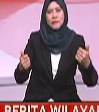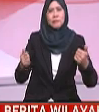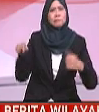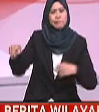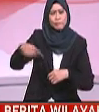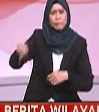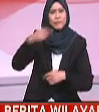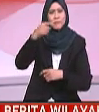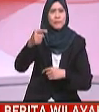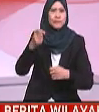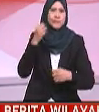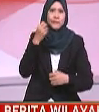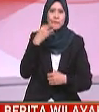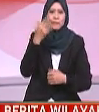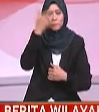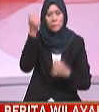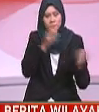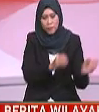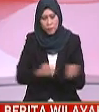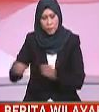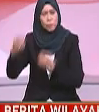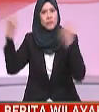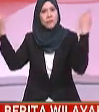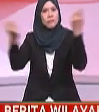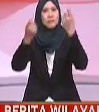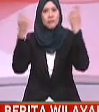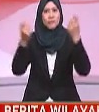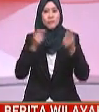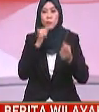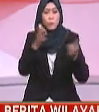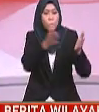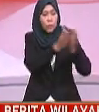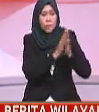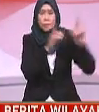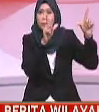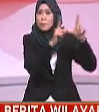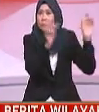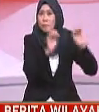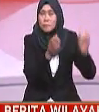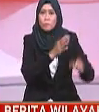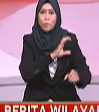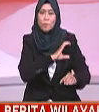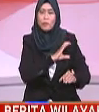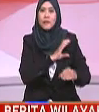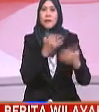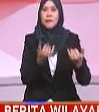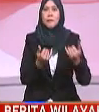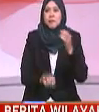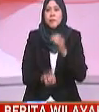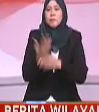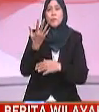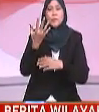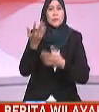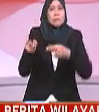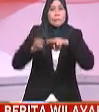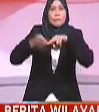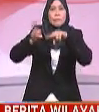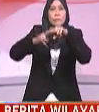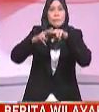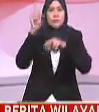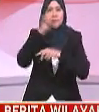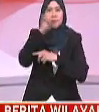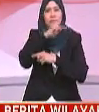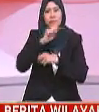kesal dengan tindakan penganjur majlis keramaian yang tidak memohon permit dengan pihak polis sekaligus menjadi penyumbang peningkatan